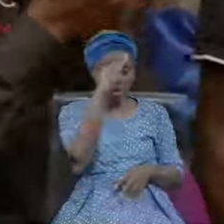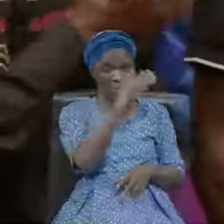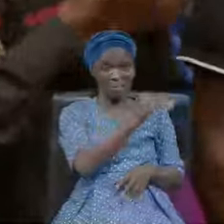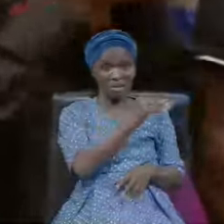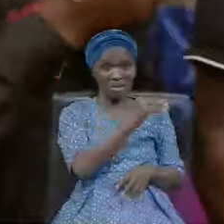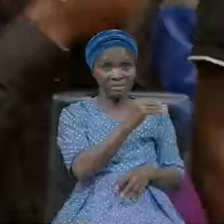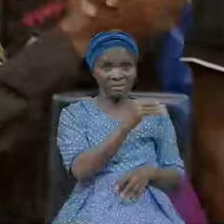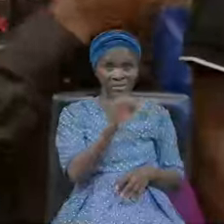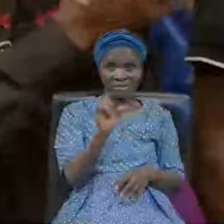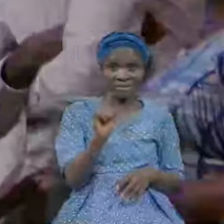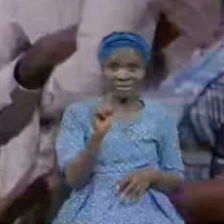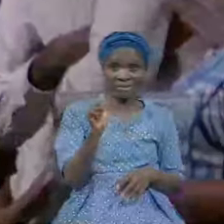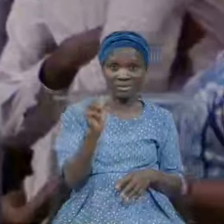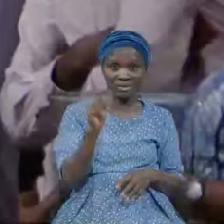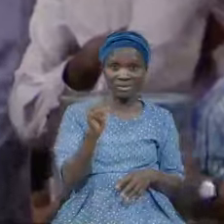L'homme là